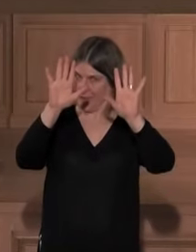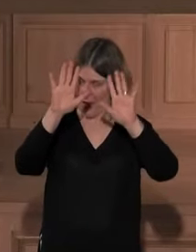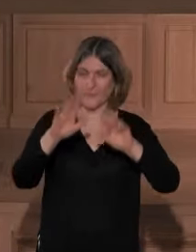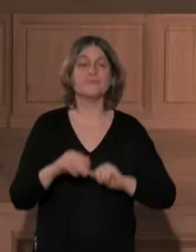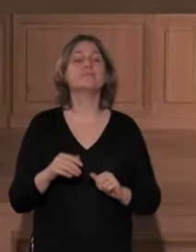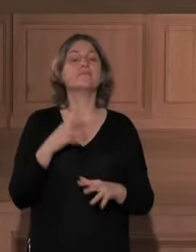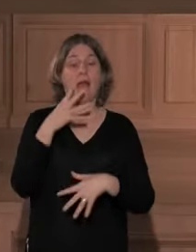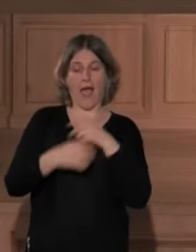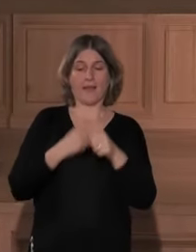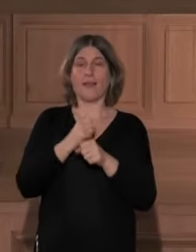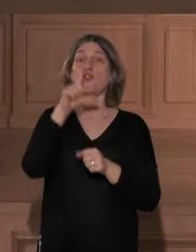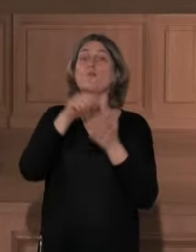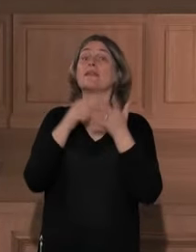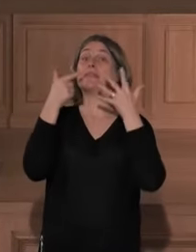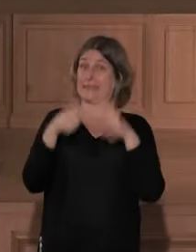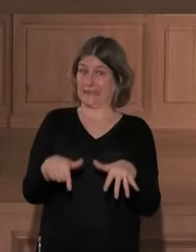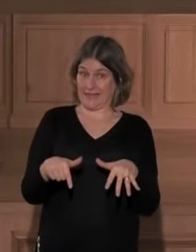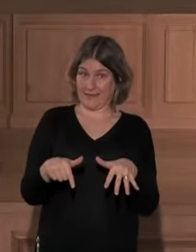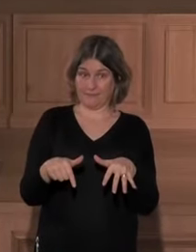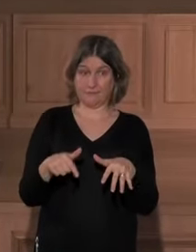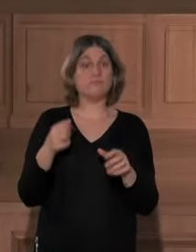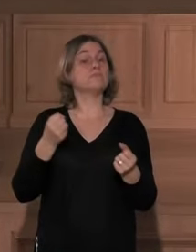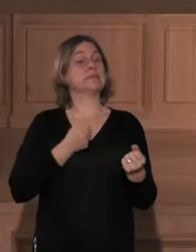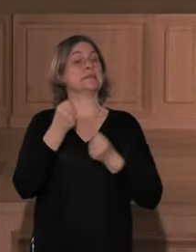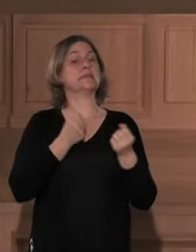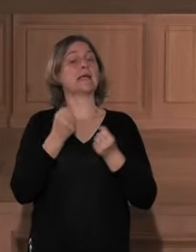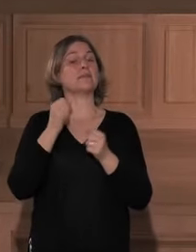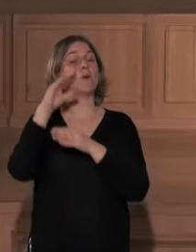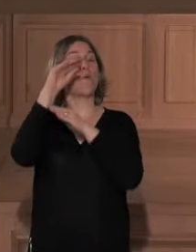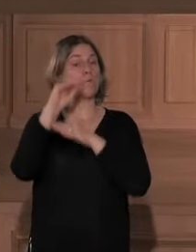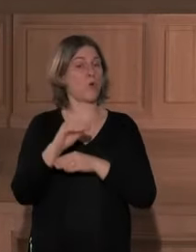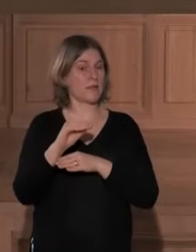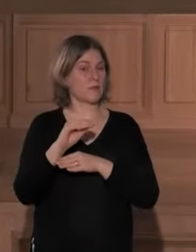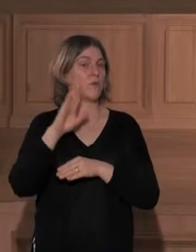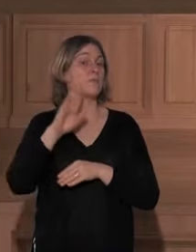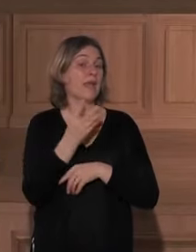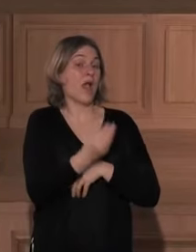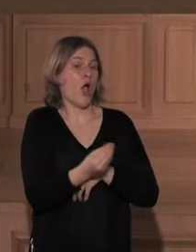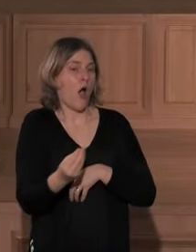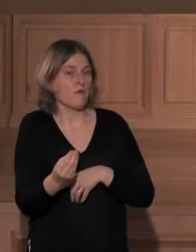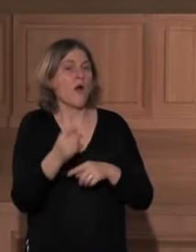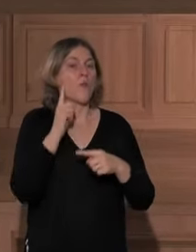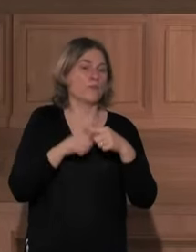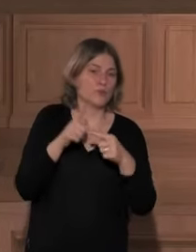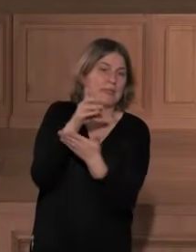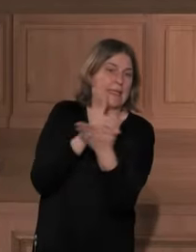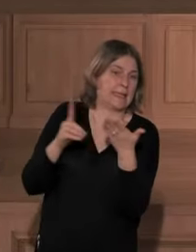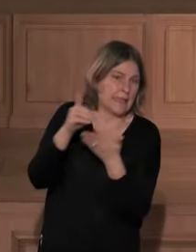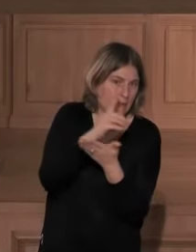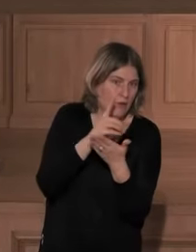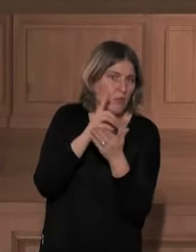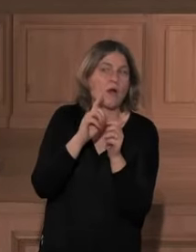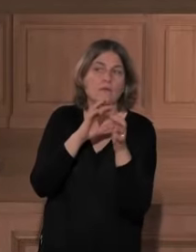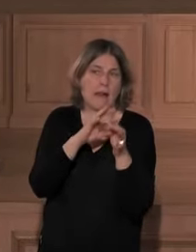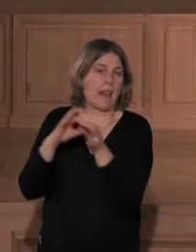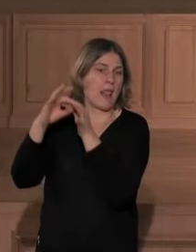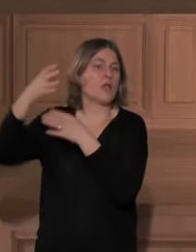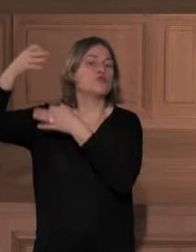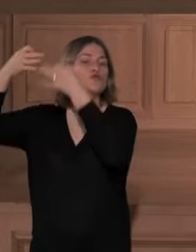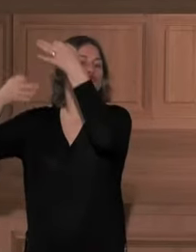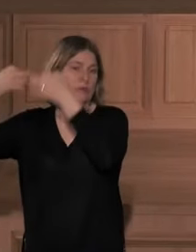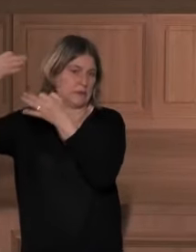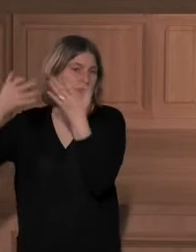En 2017, les services de protection de l'enfance et des départements qui nous confiaient des enfants via les juges,